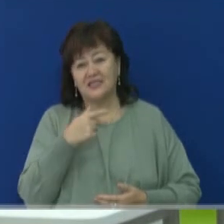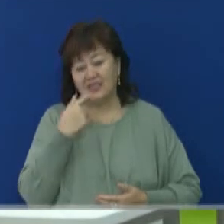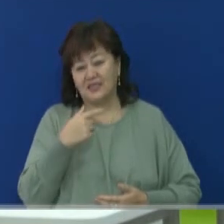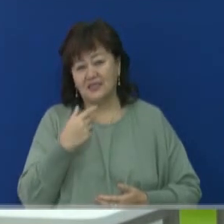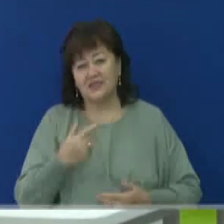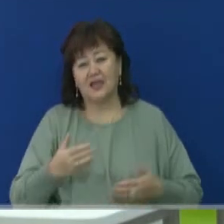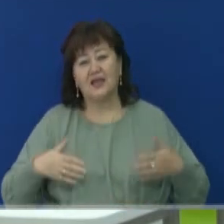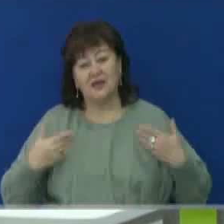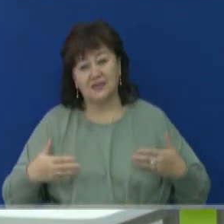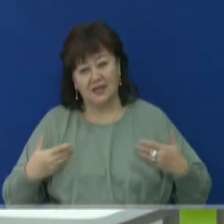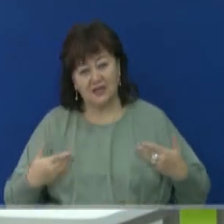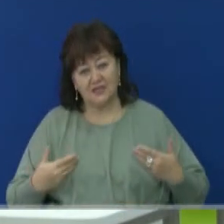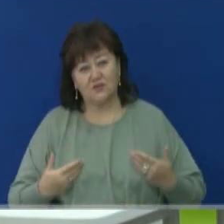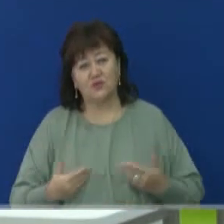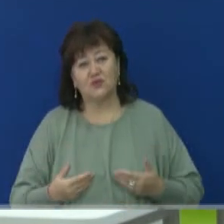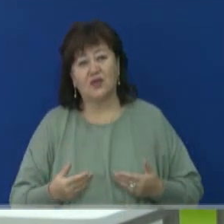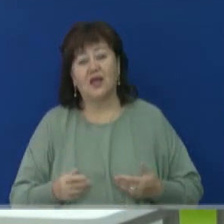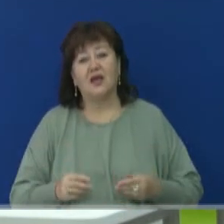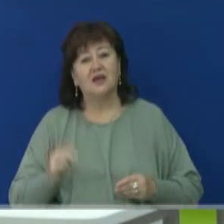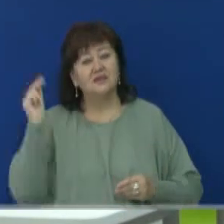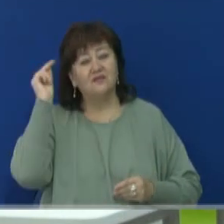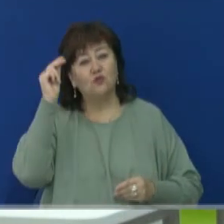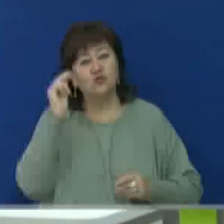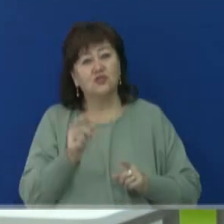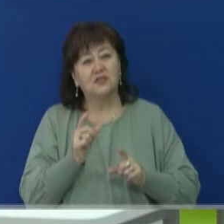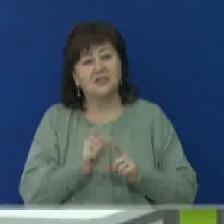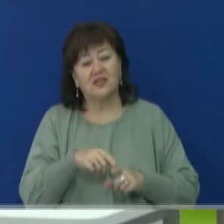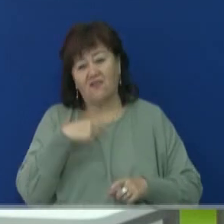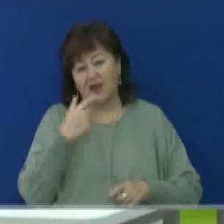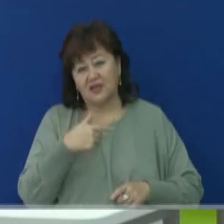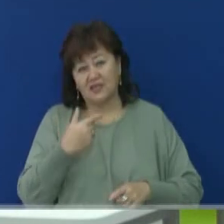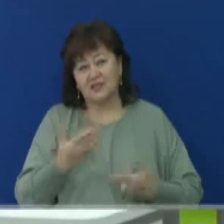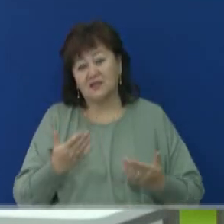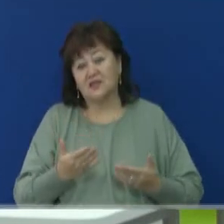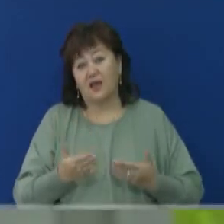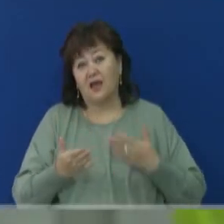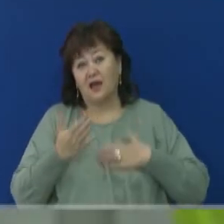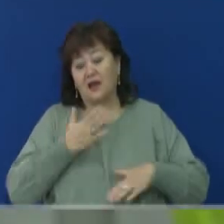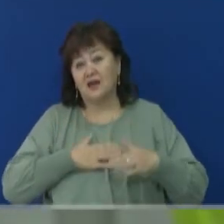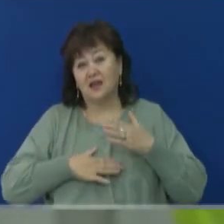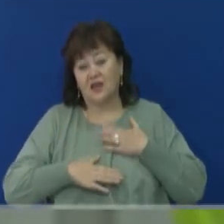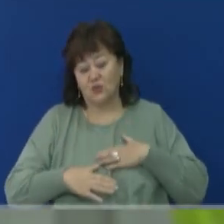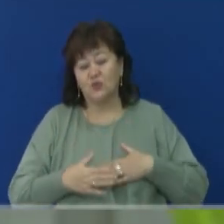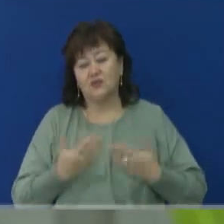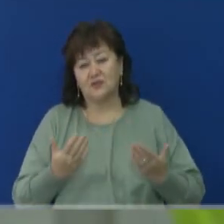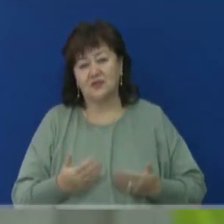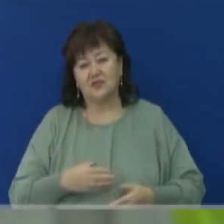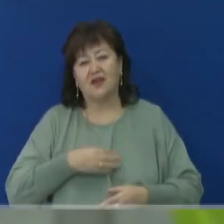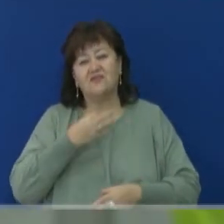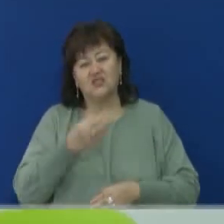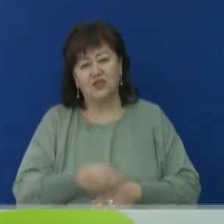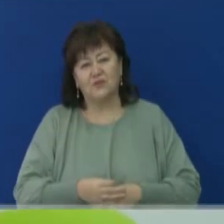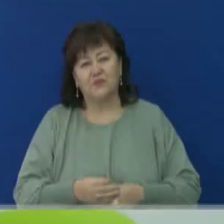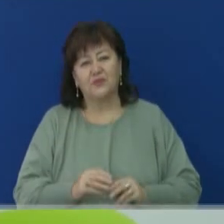тілінде амандасып көрген кезде, жаттаған сөздерін айтып жатқан кезде, бұл көңілге үлкен қуаныш сыйлайды. Мұғалім деген